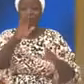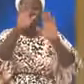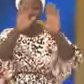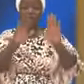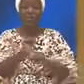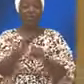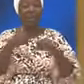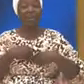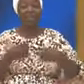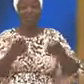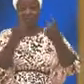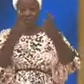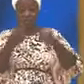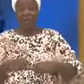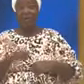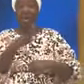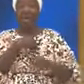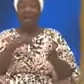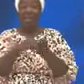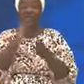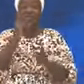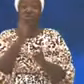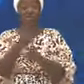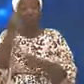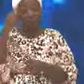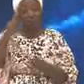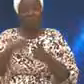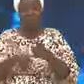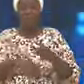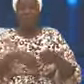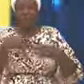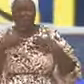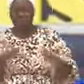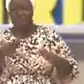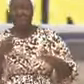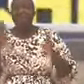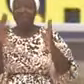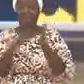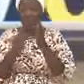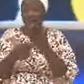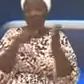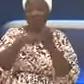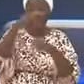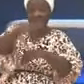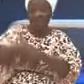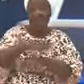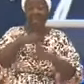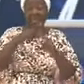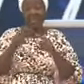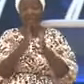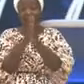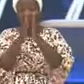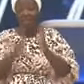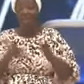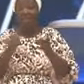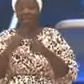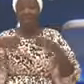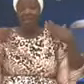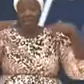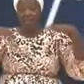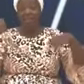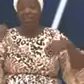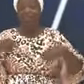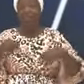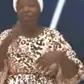venu nous attendons seulement fini la cession et la prière et les enjeux sont là